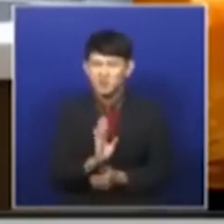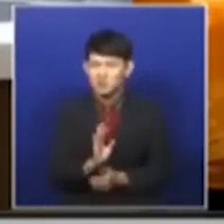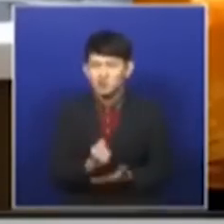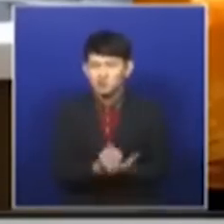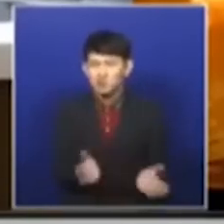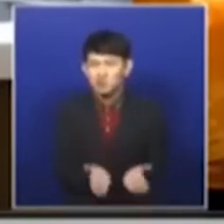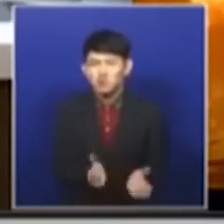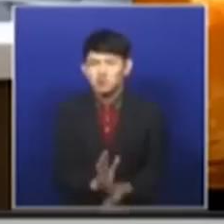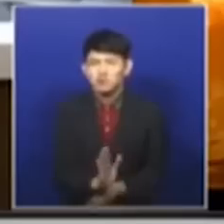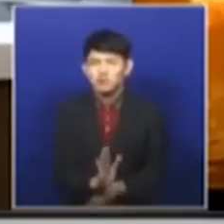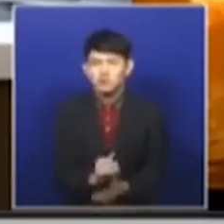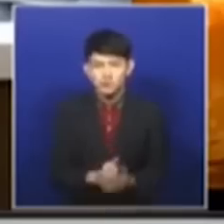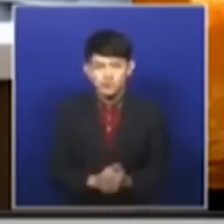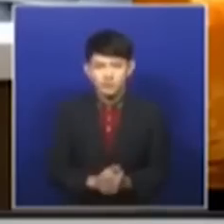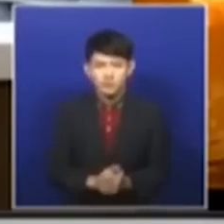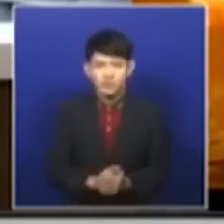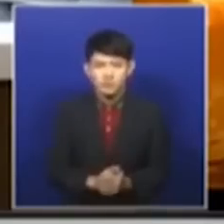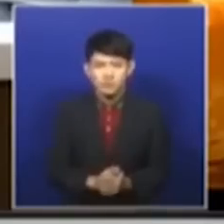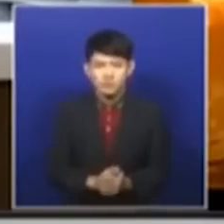แล